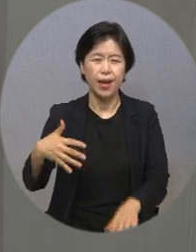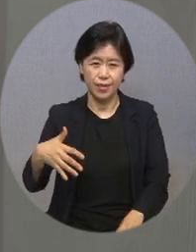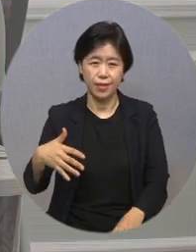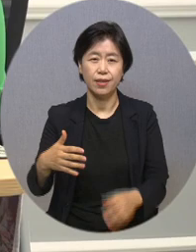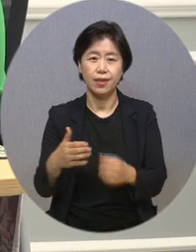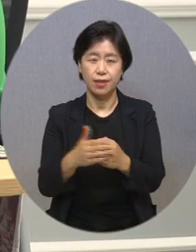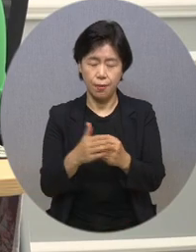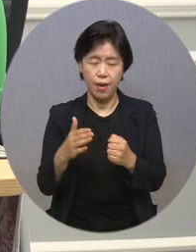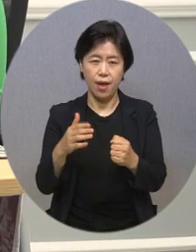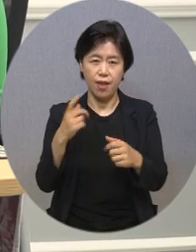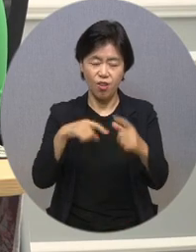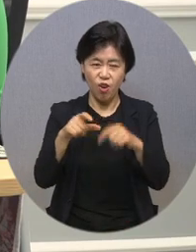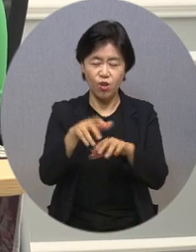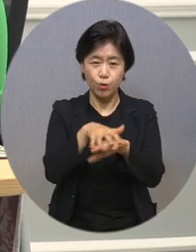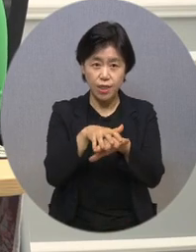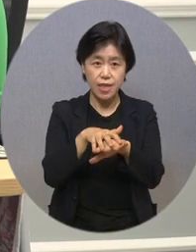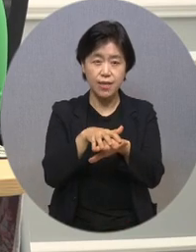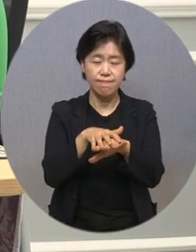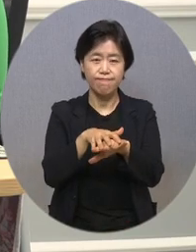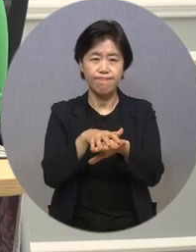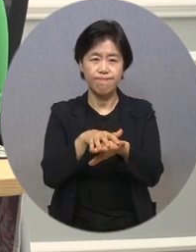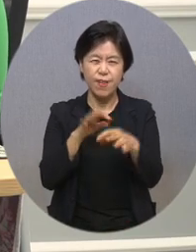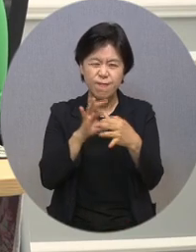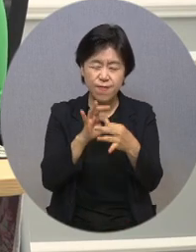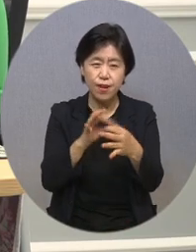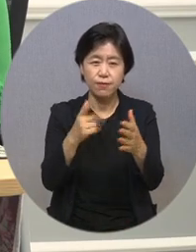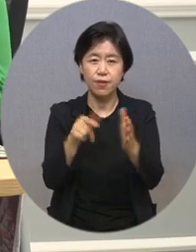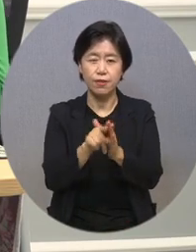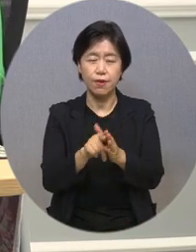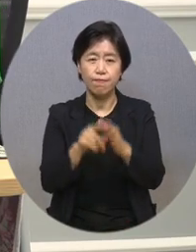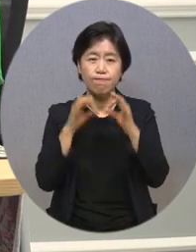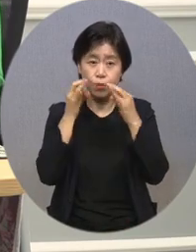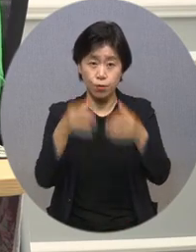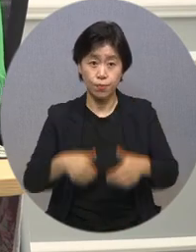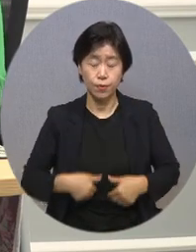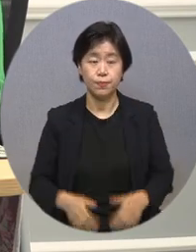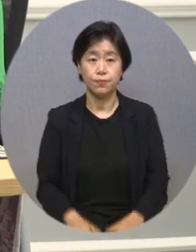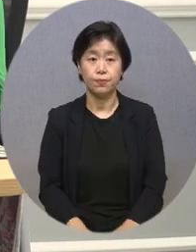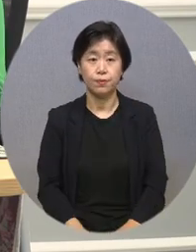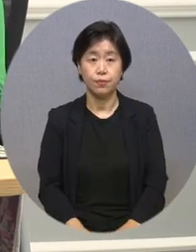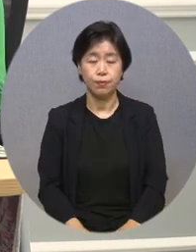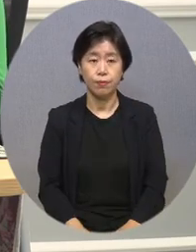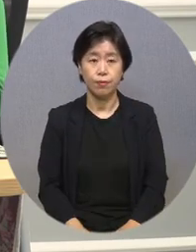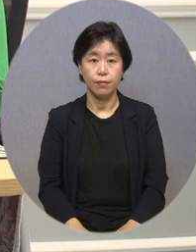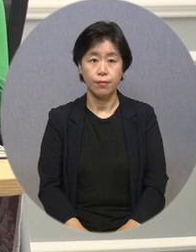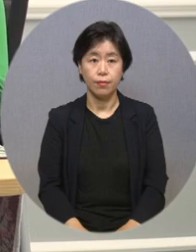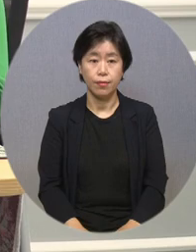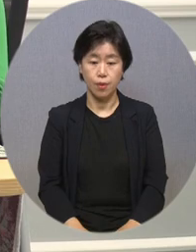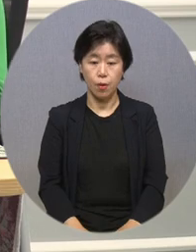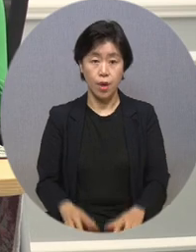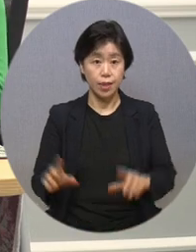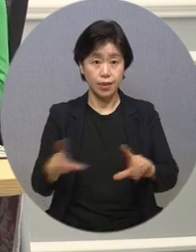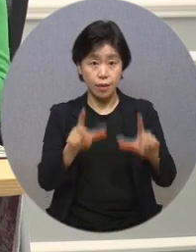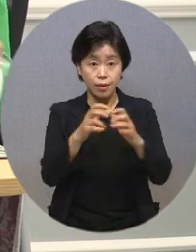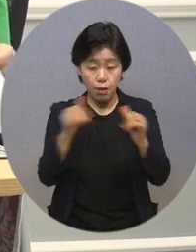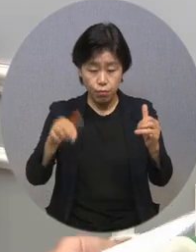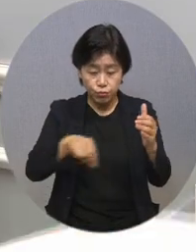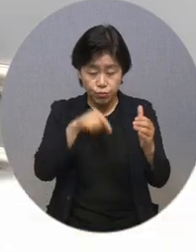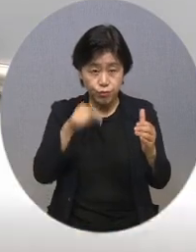늘리는 활동도 좀 필요하지 않을까 하는 생각이 들었습니다. 아동인구가 24%라는 네. 건